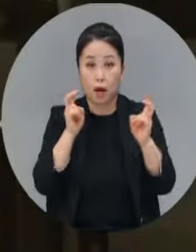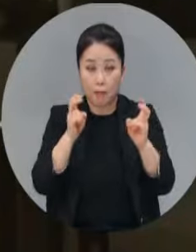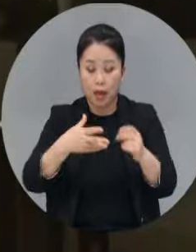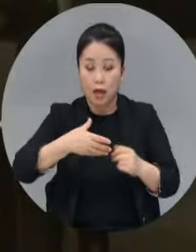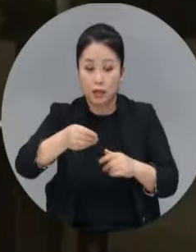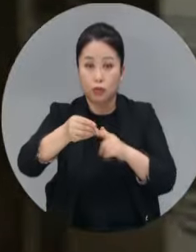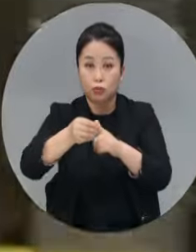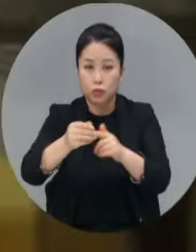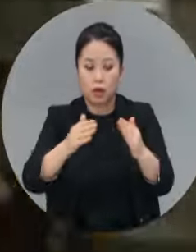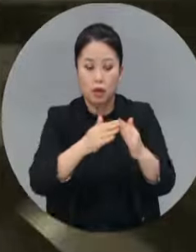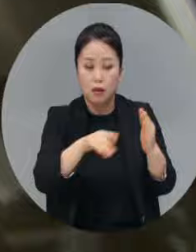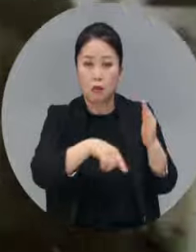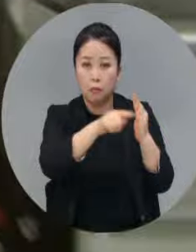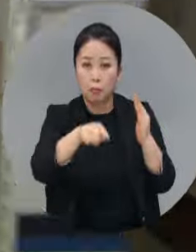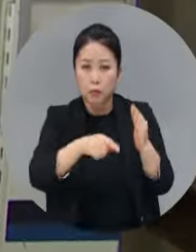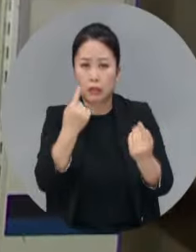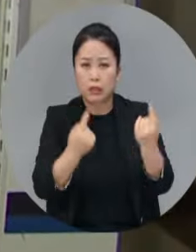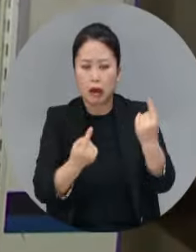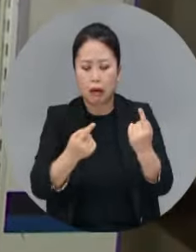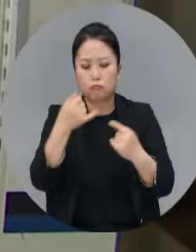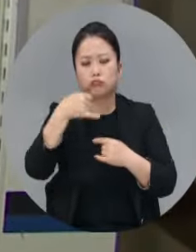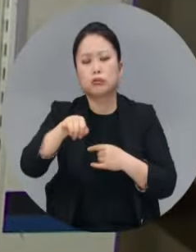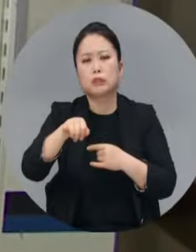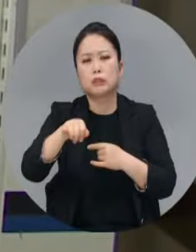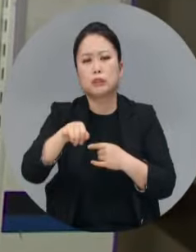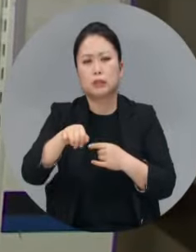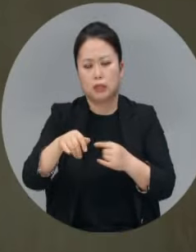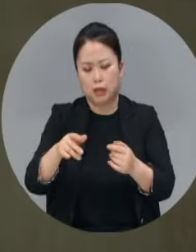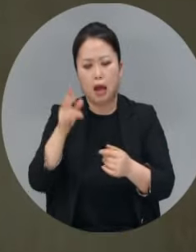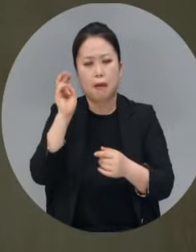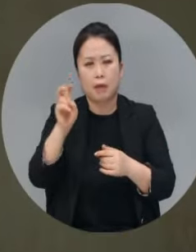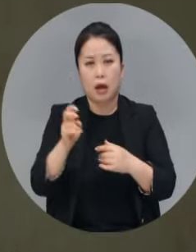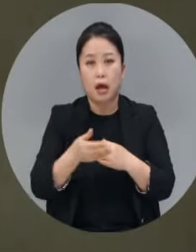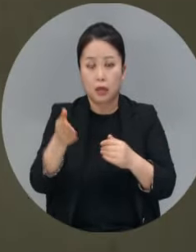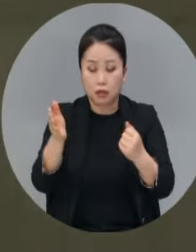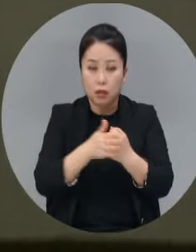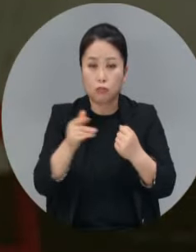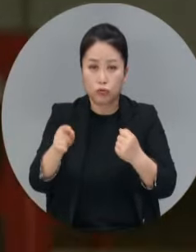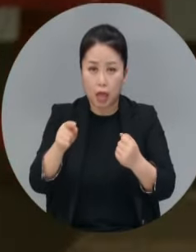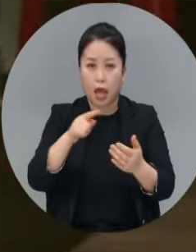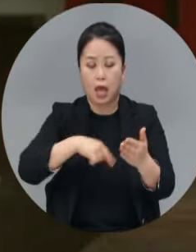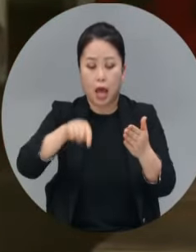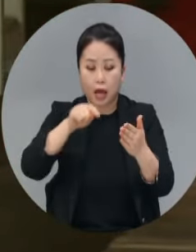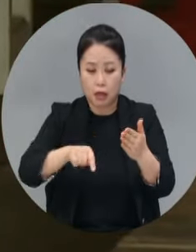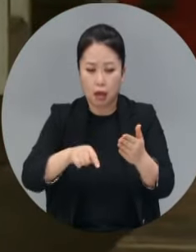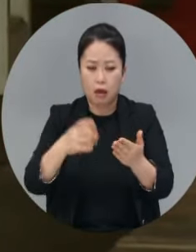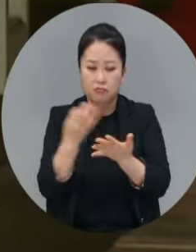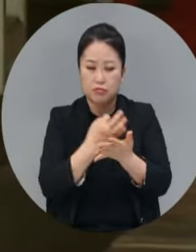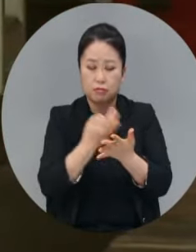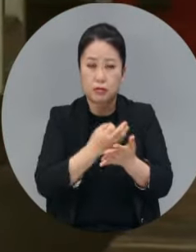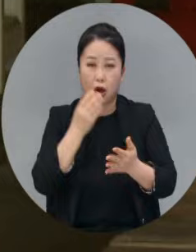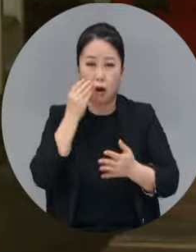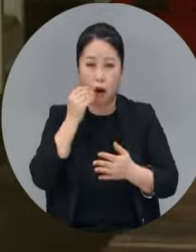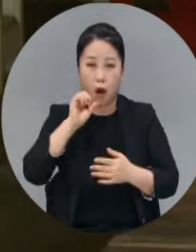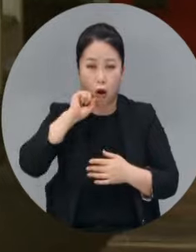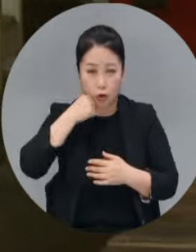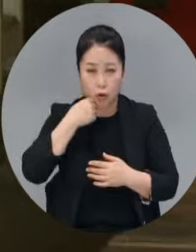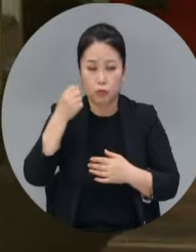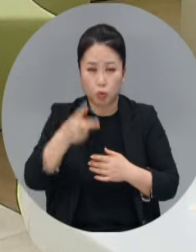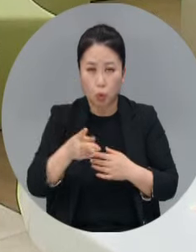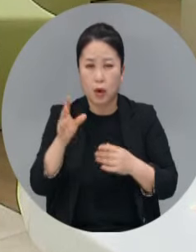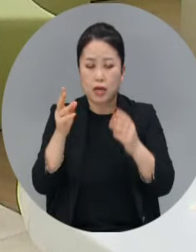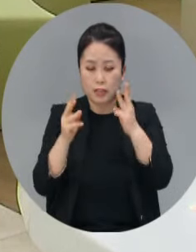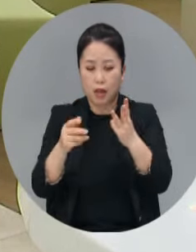부실 채권 할 가능성이 높습니다 때문에 내수부진과 삼고 현상 등 대내 상황이 녹지 않은